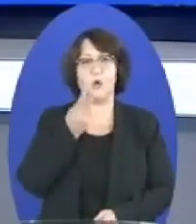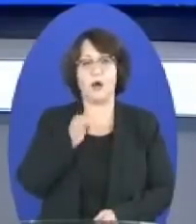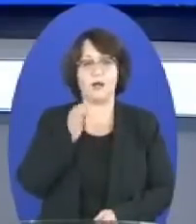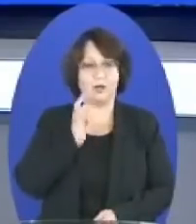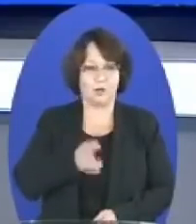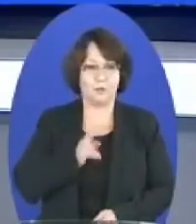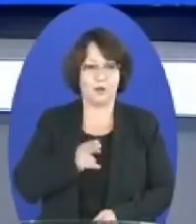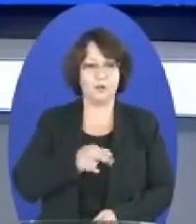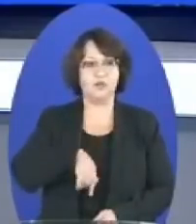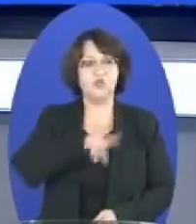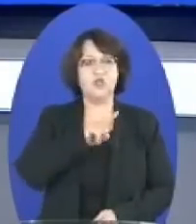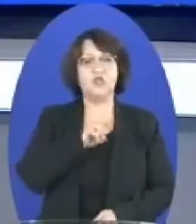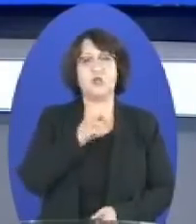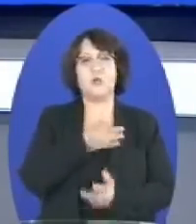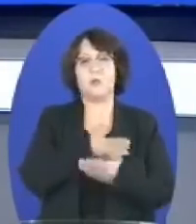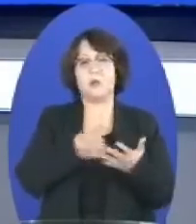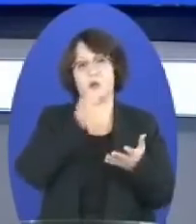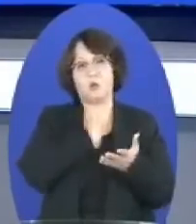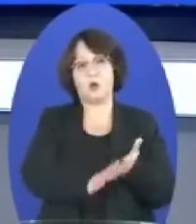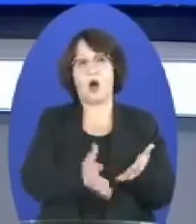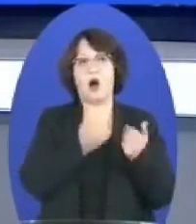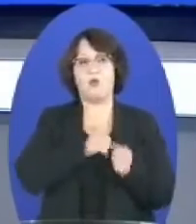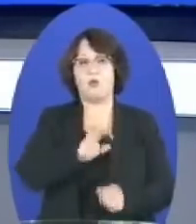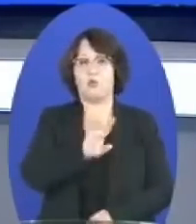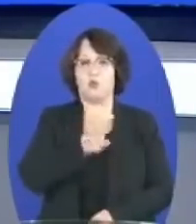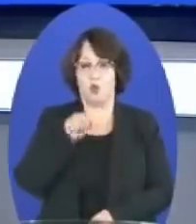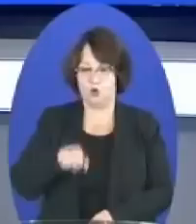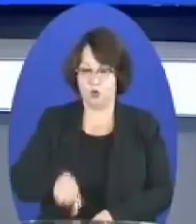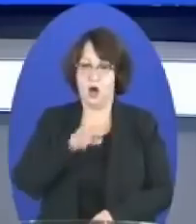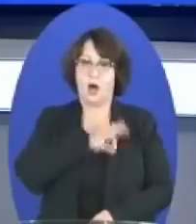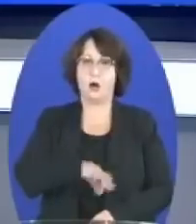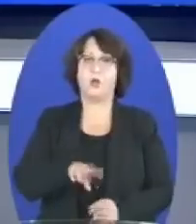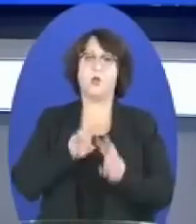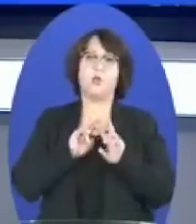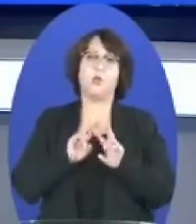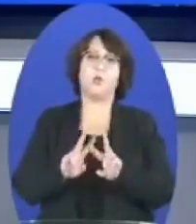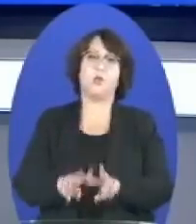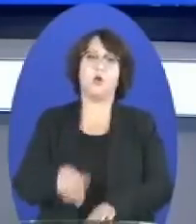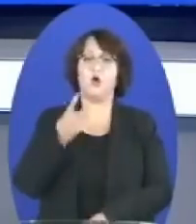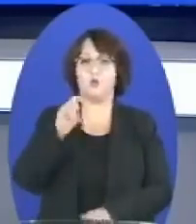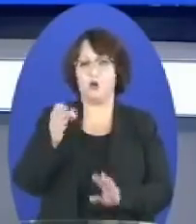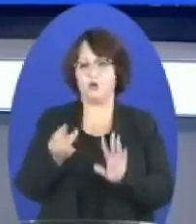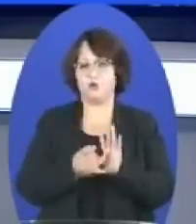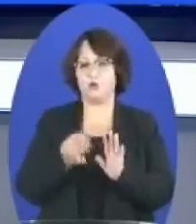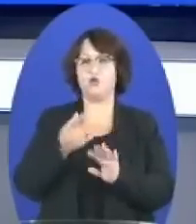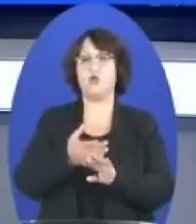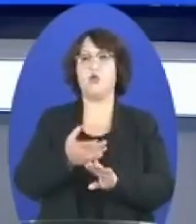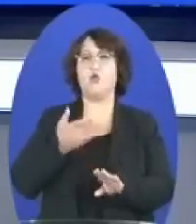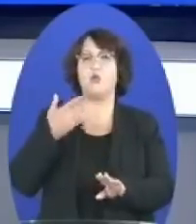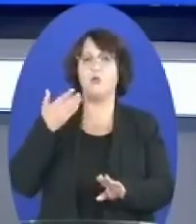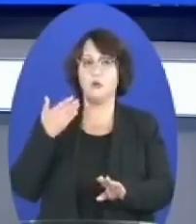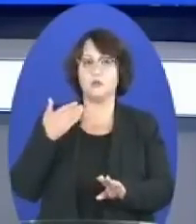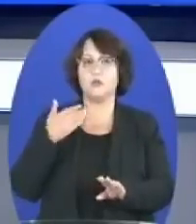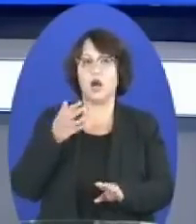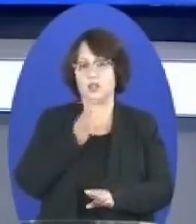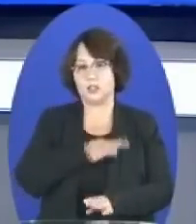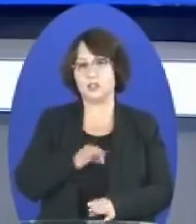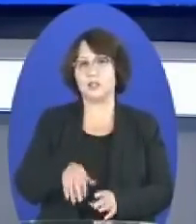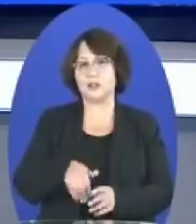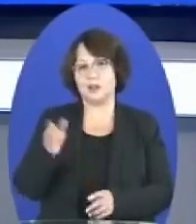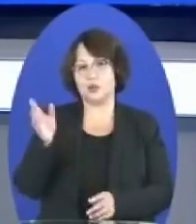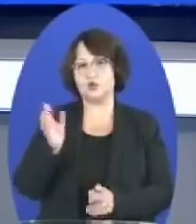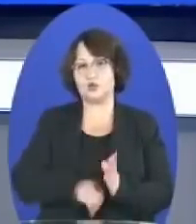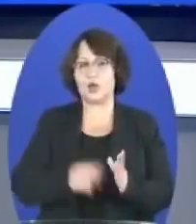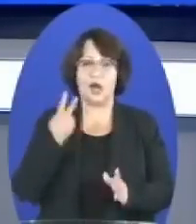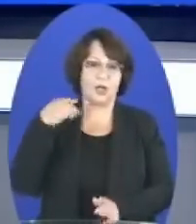5G сүлжээний тоног төхөөрөмжийг худалдаж авахгүй одоо ашиглаж байгаа төхөөрөмжөө 2027 оноос өмнө ашиглалтаас гарах ёстой болж байна. За